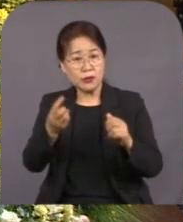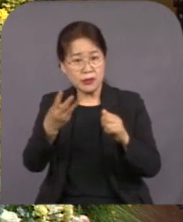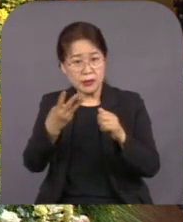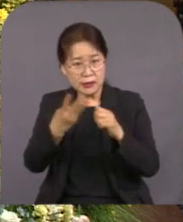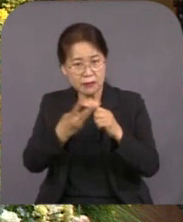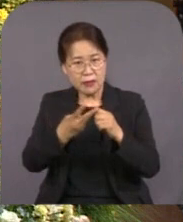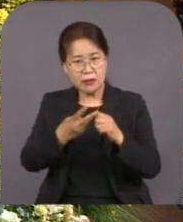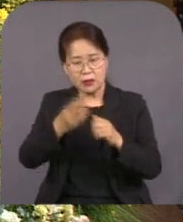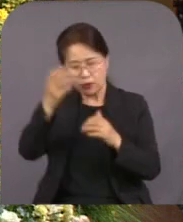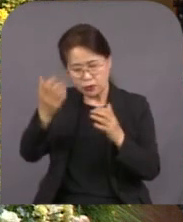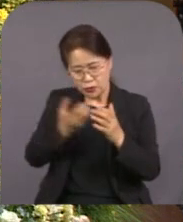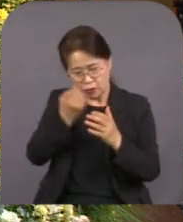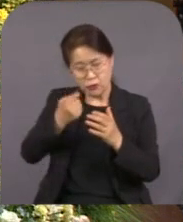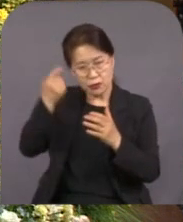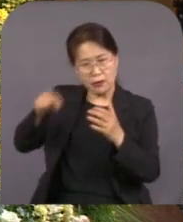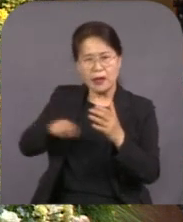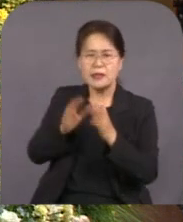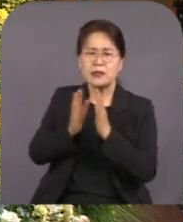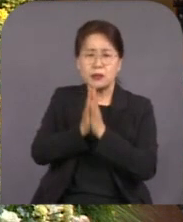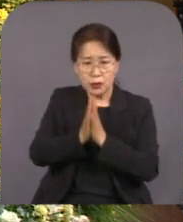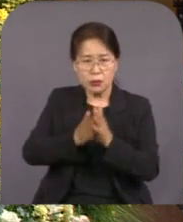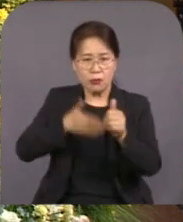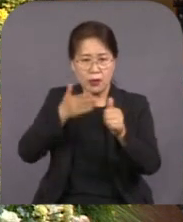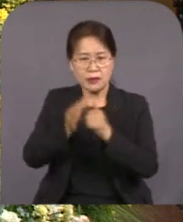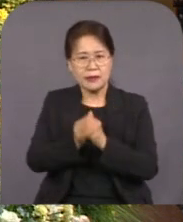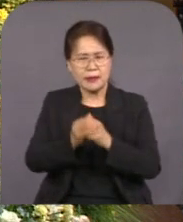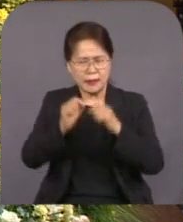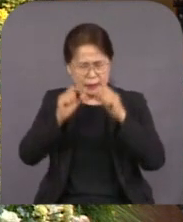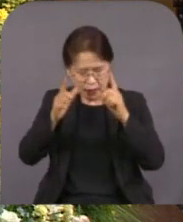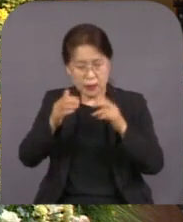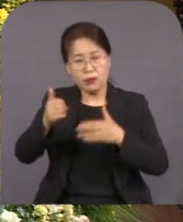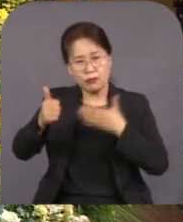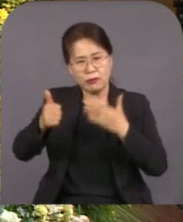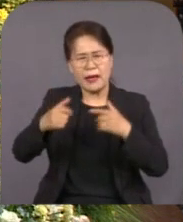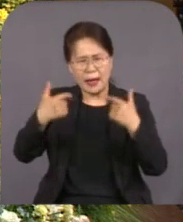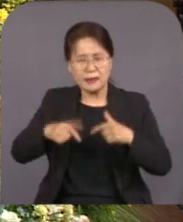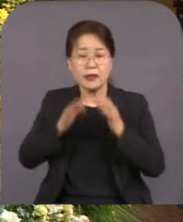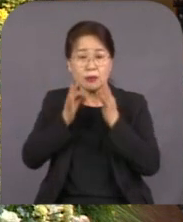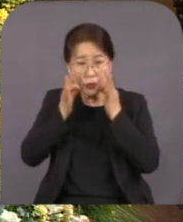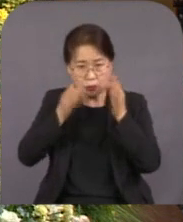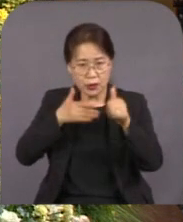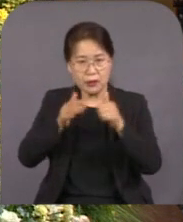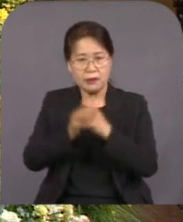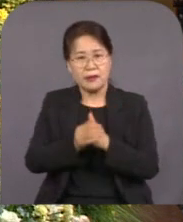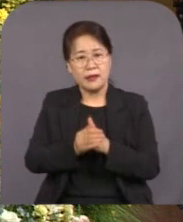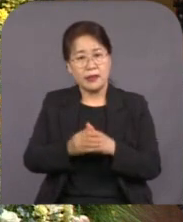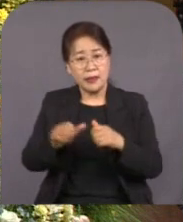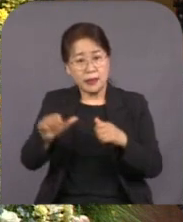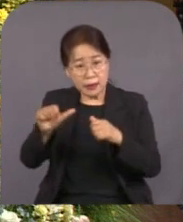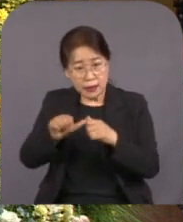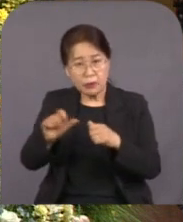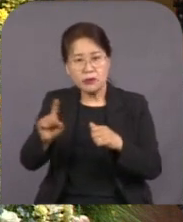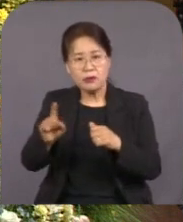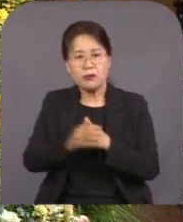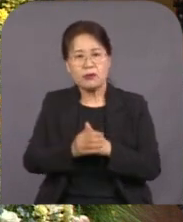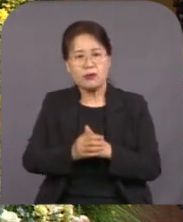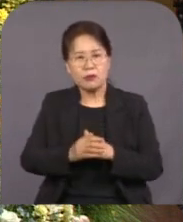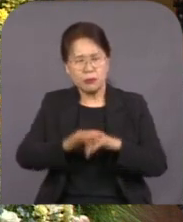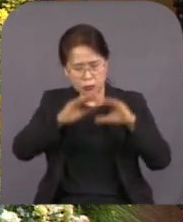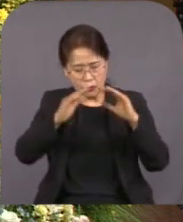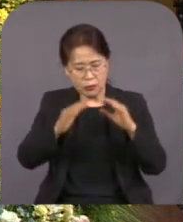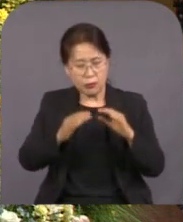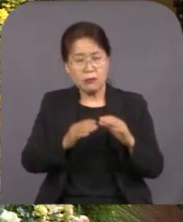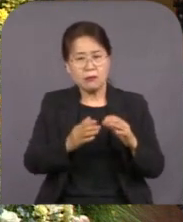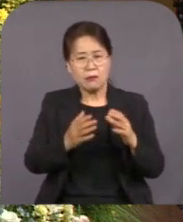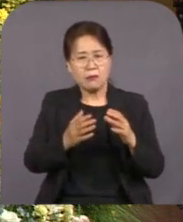뭐예요 성령 안에서 기도하고 깨어 구하기를 항상 힘쓰며 다섯 번째가 뭡니까 여러 성도를